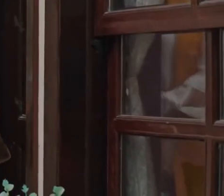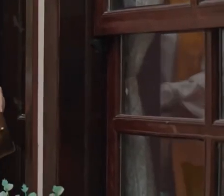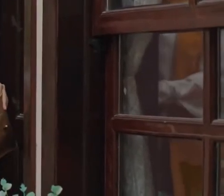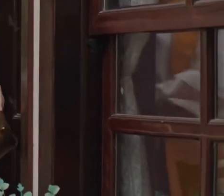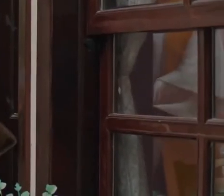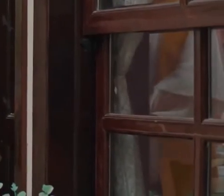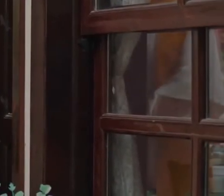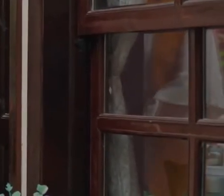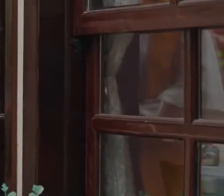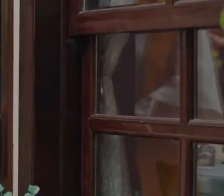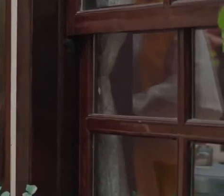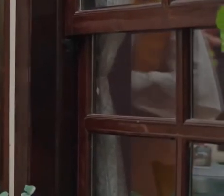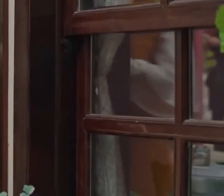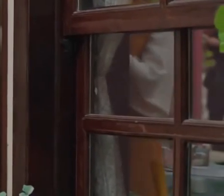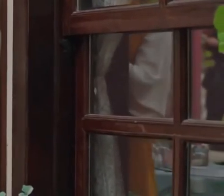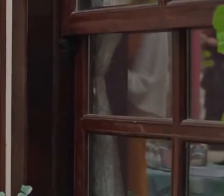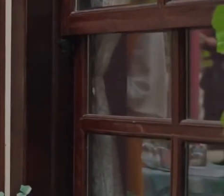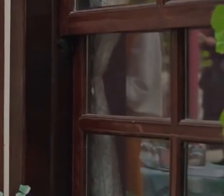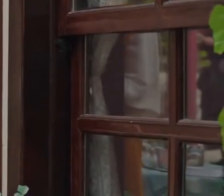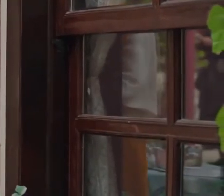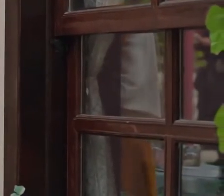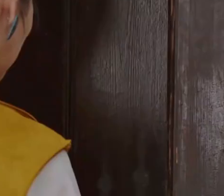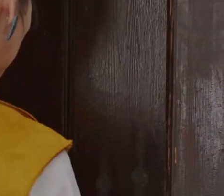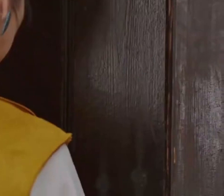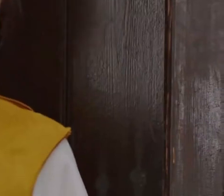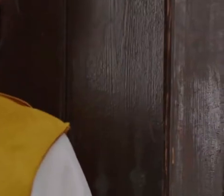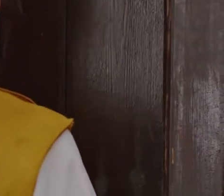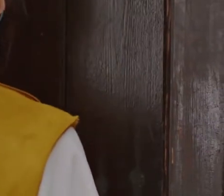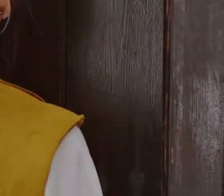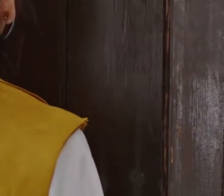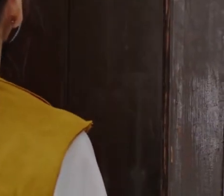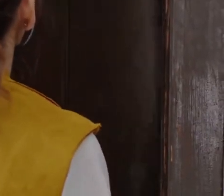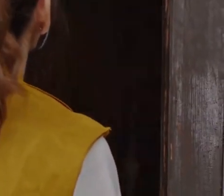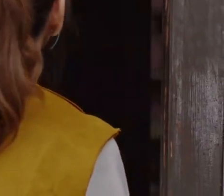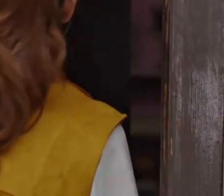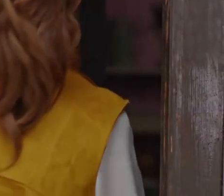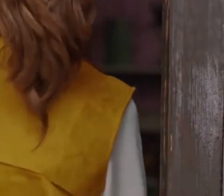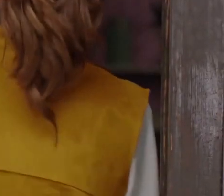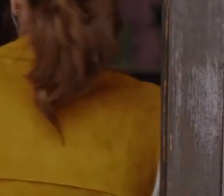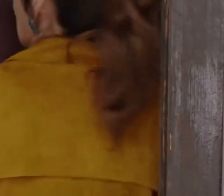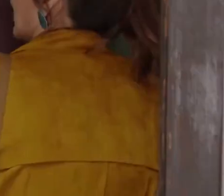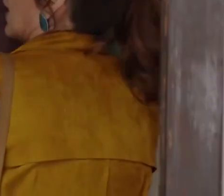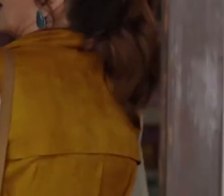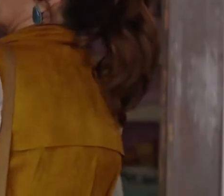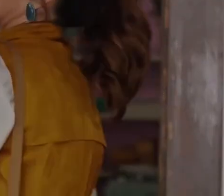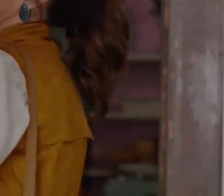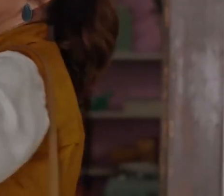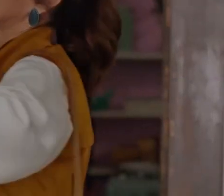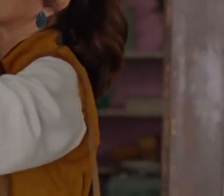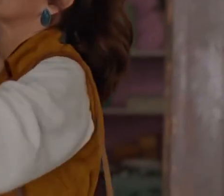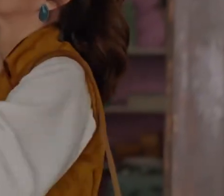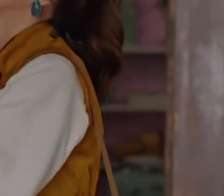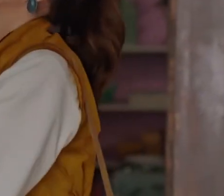çantası sol omzunda asılı. Meydan geniş, yol kenarında içine bodur çamlar dikili ahşap saksılar var. Nalan'ın lokantası da meydana